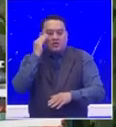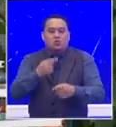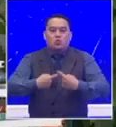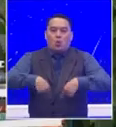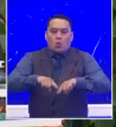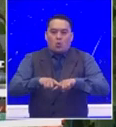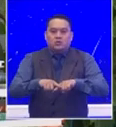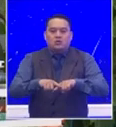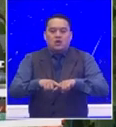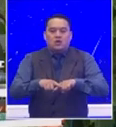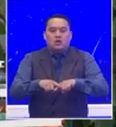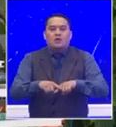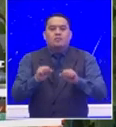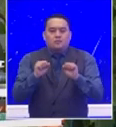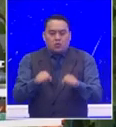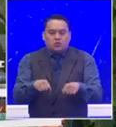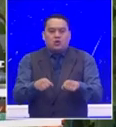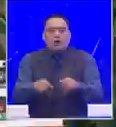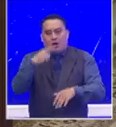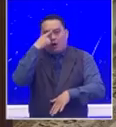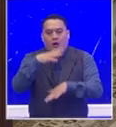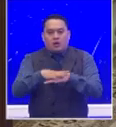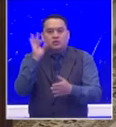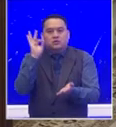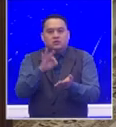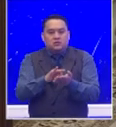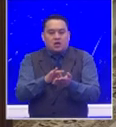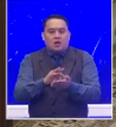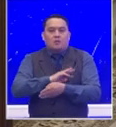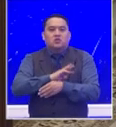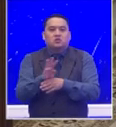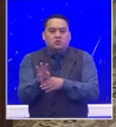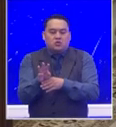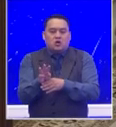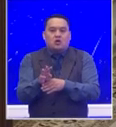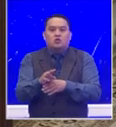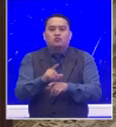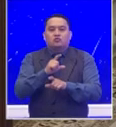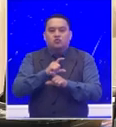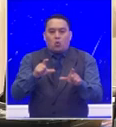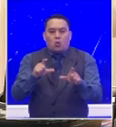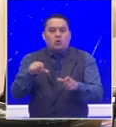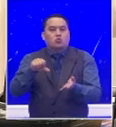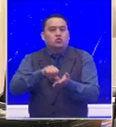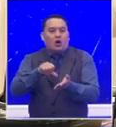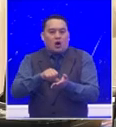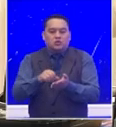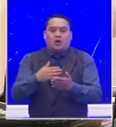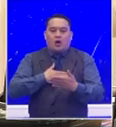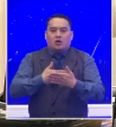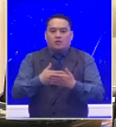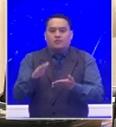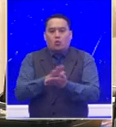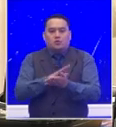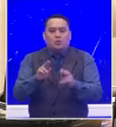ведомства, это прерогатива местных акиматов. Поэтому с целью максимального охвата детей в образовательном процессе примут участие волонтеры из